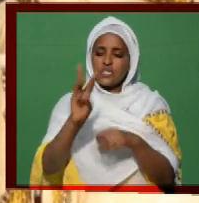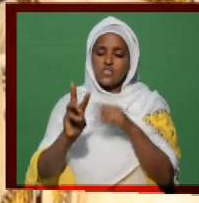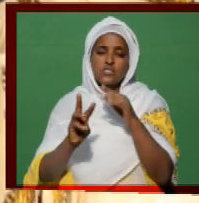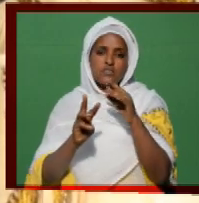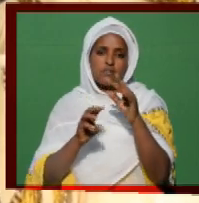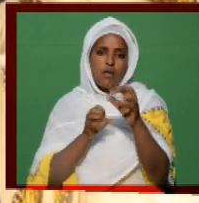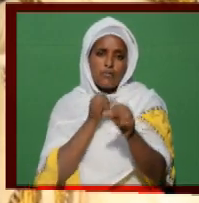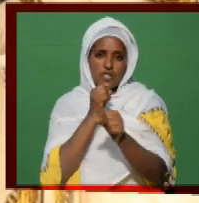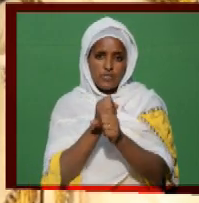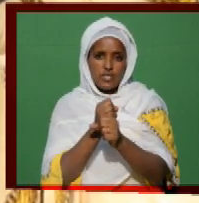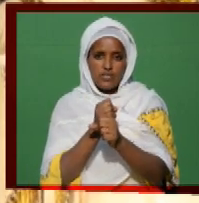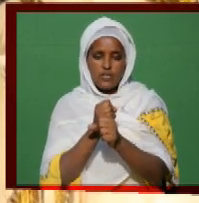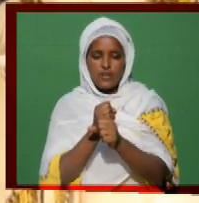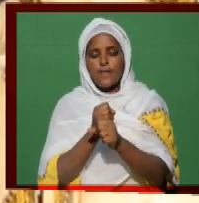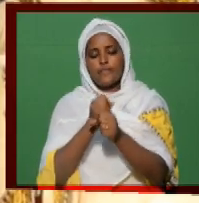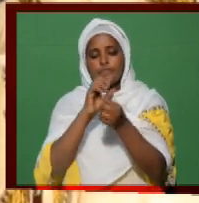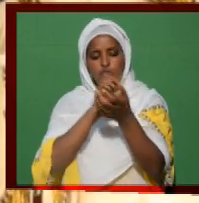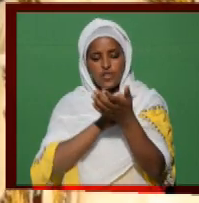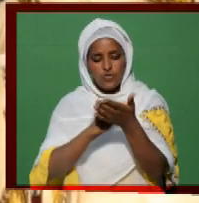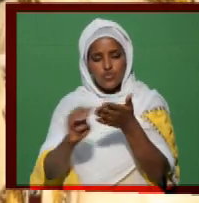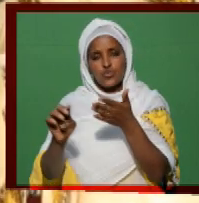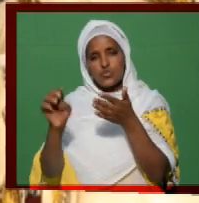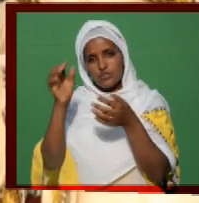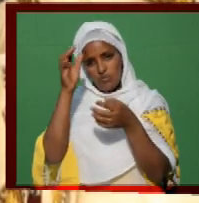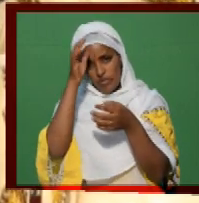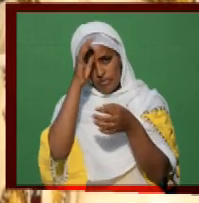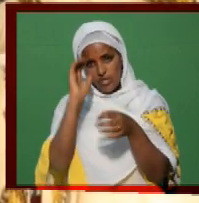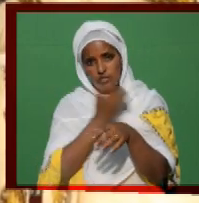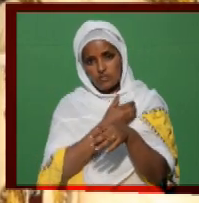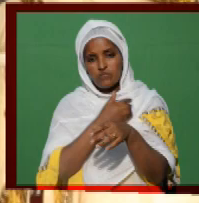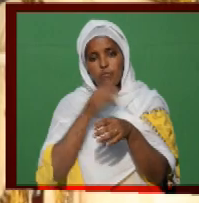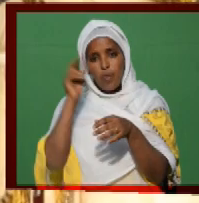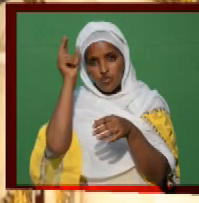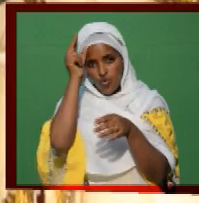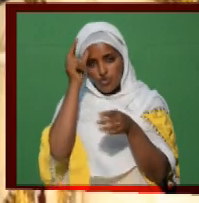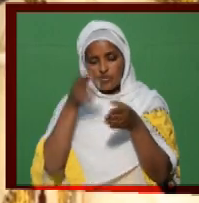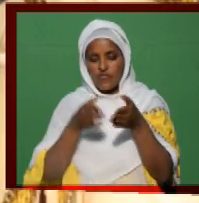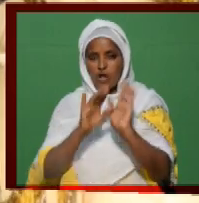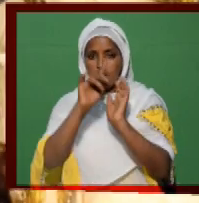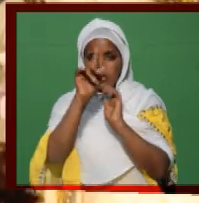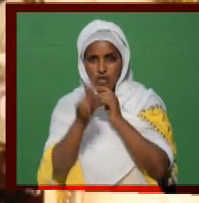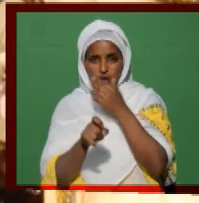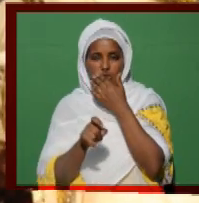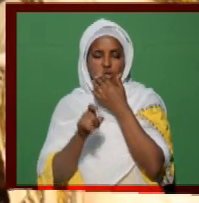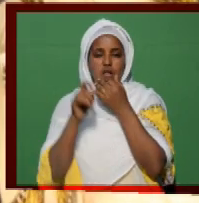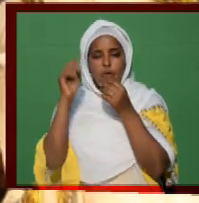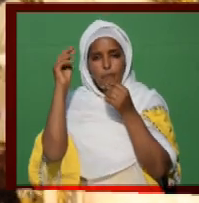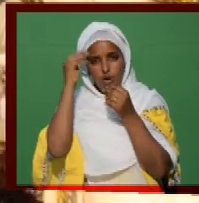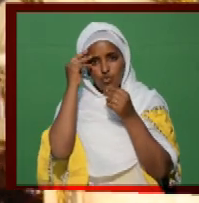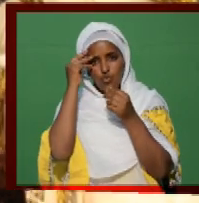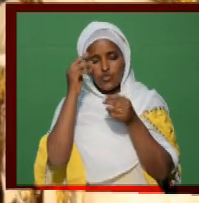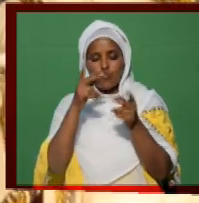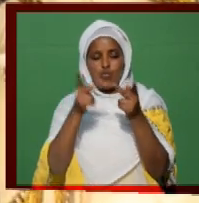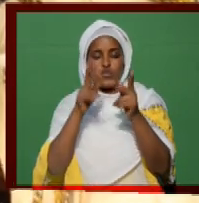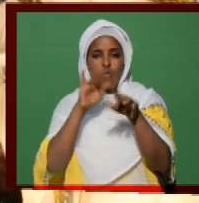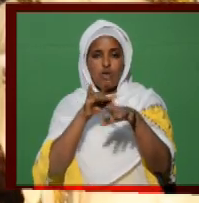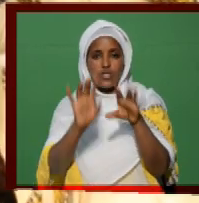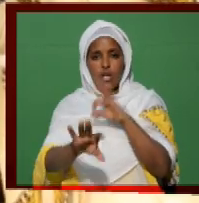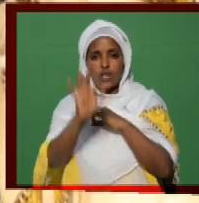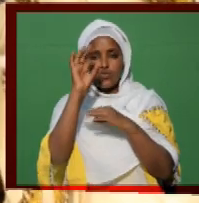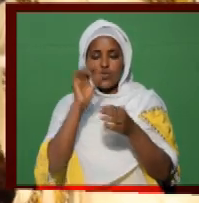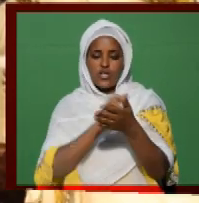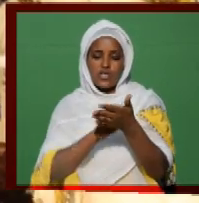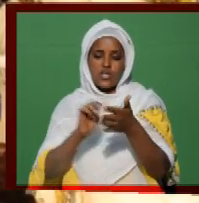1956 ዓመተ ምህረት ከብፁዕ ወቅዱስ አቡነ ባስልዮስ አስፈቅደው ብፁዕ አቡነ ማርቆስ ቦታው ላይ